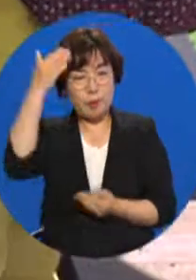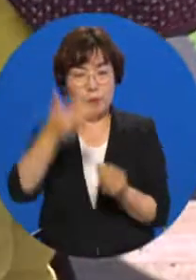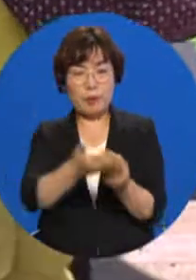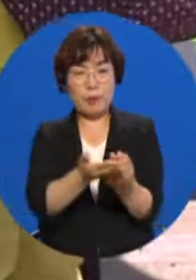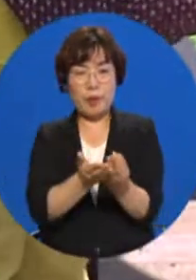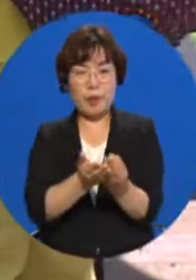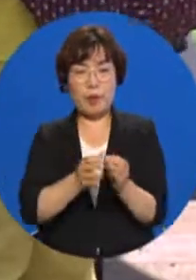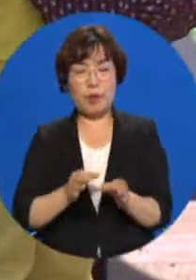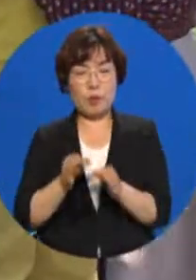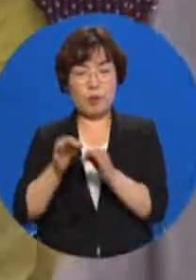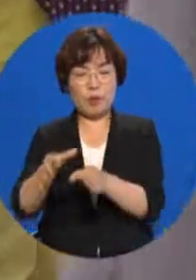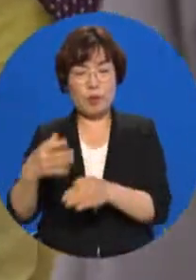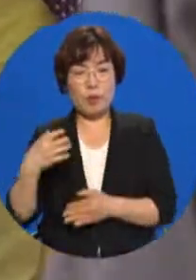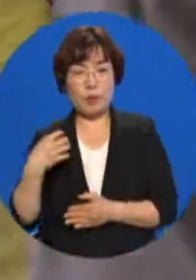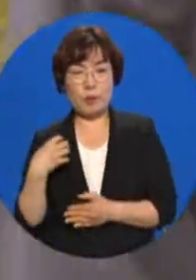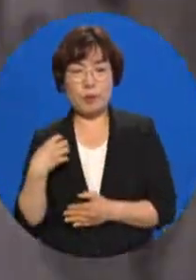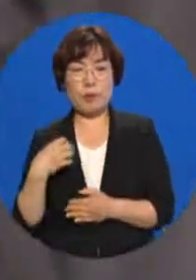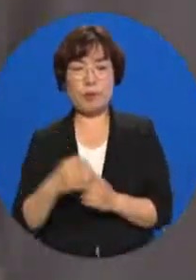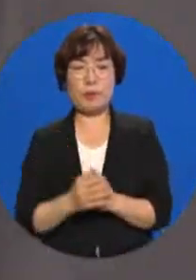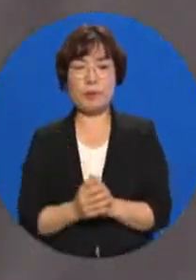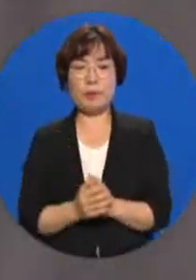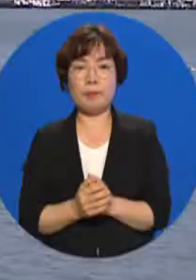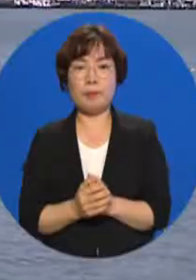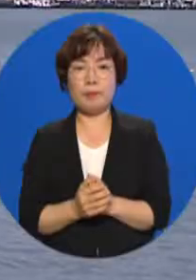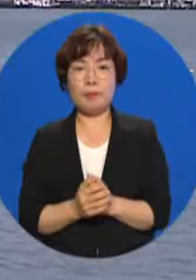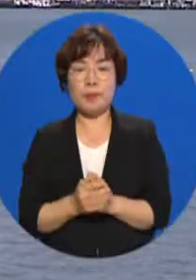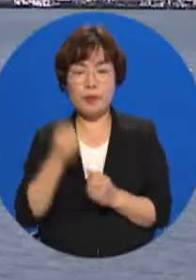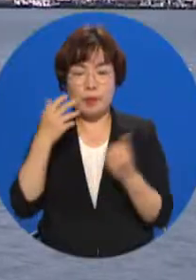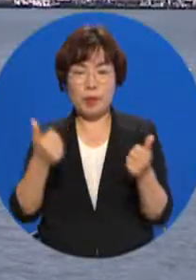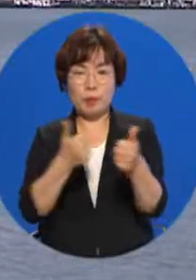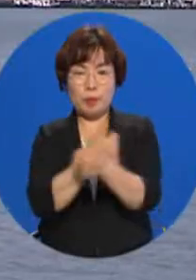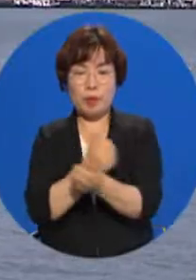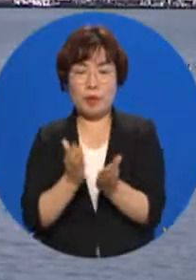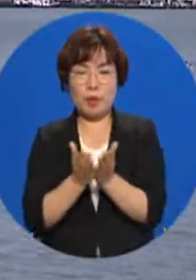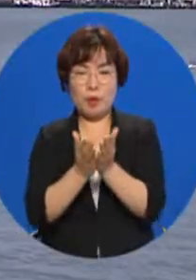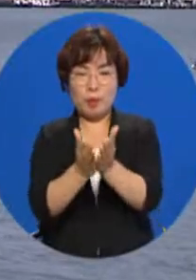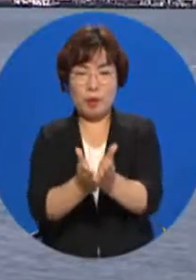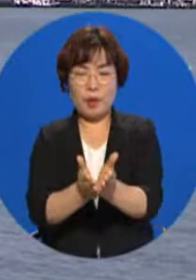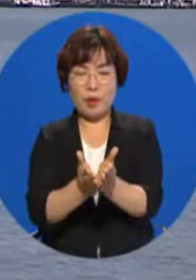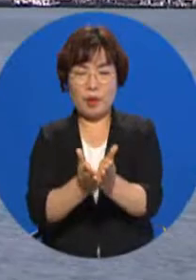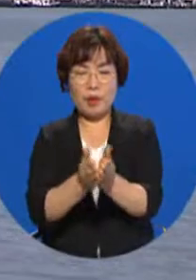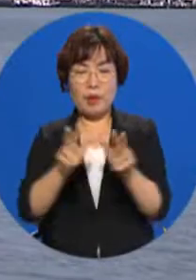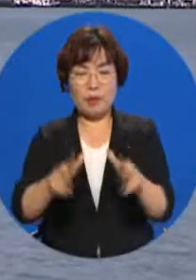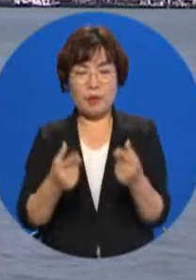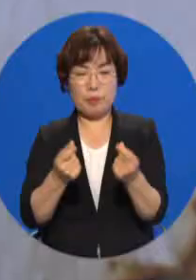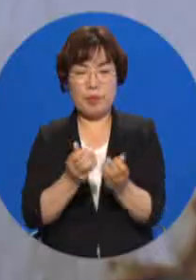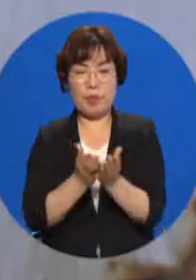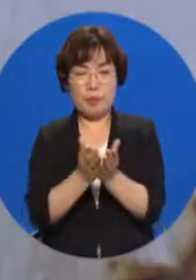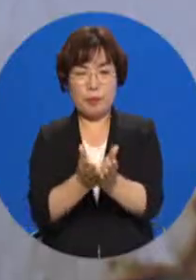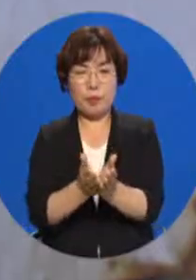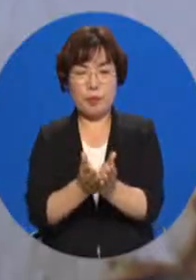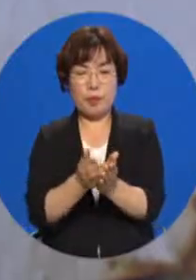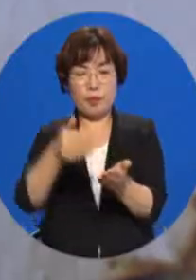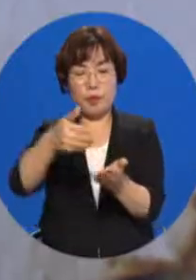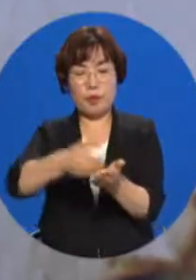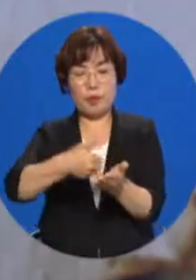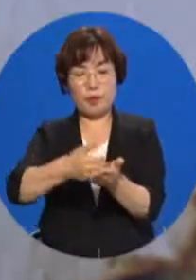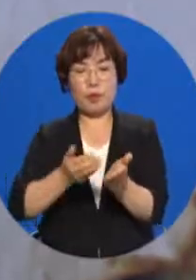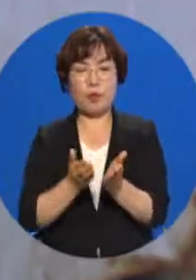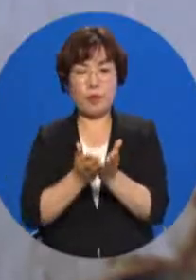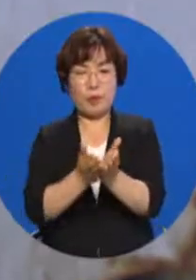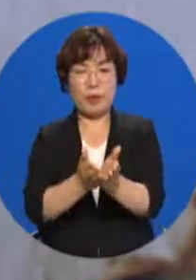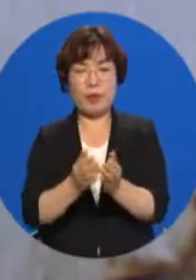노선에 투자하기를 부담스러워하는 데다 새로 도착할 선박도 조국호와 규모가 비슷한 중고 선박인